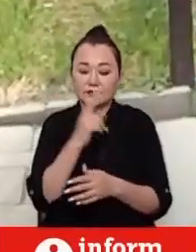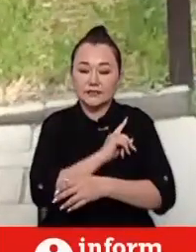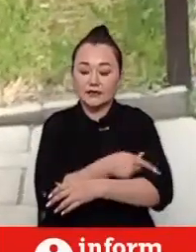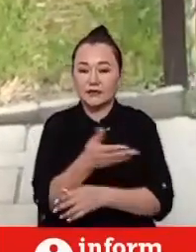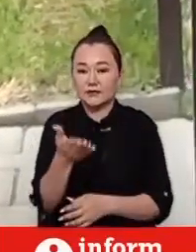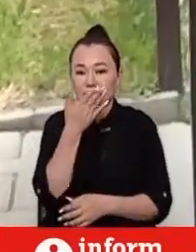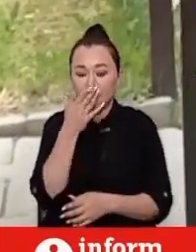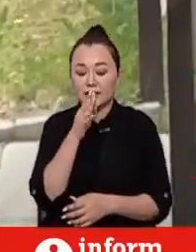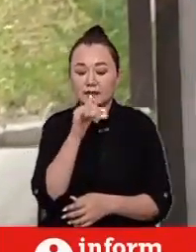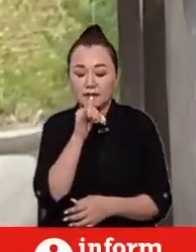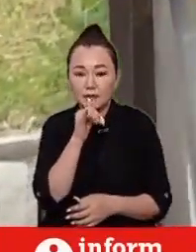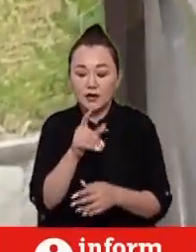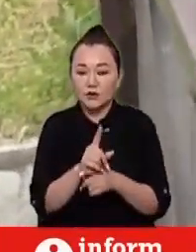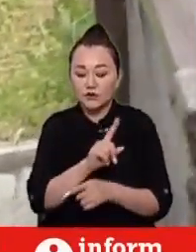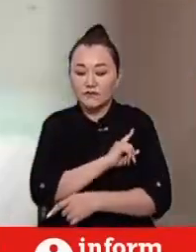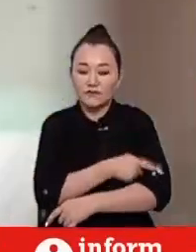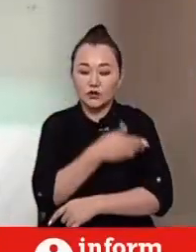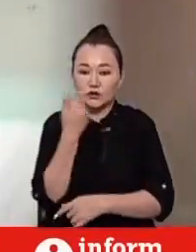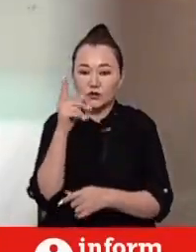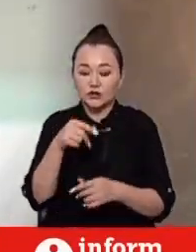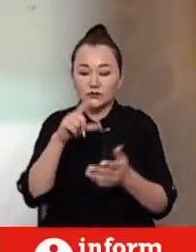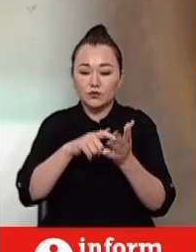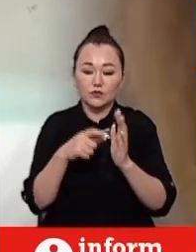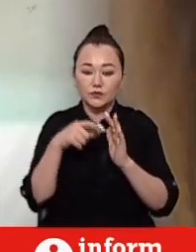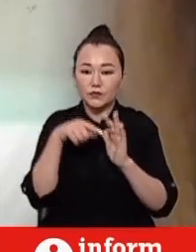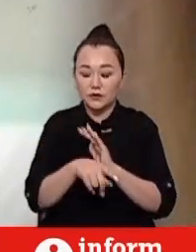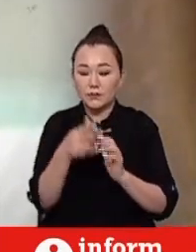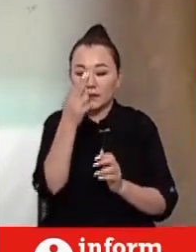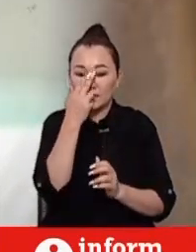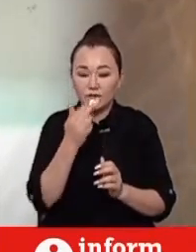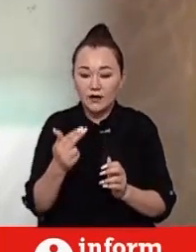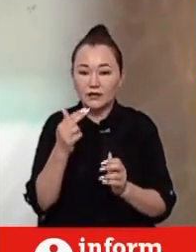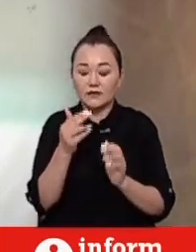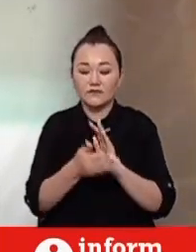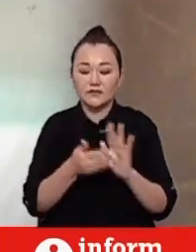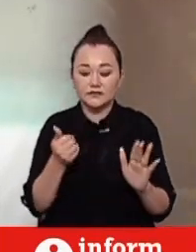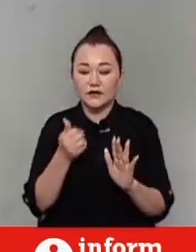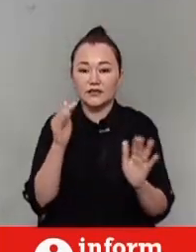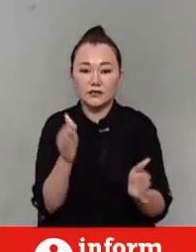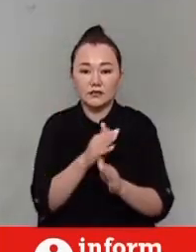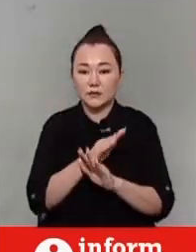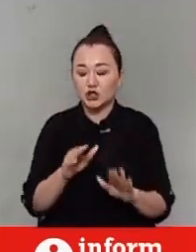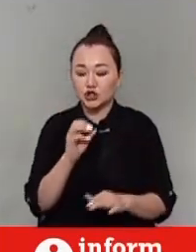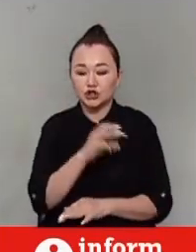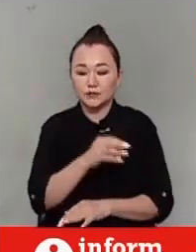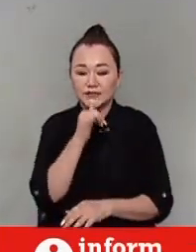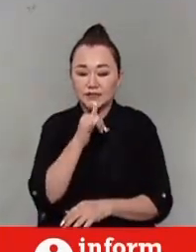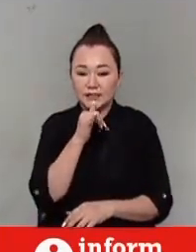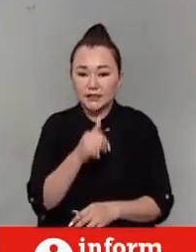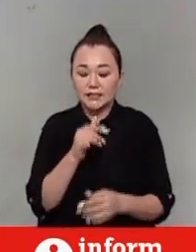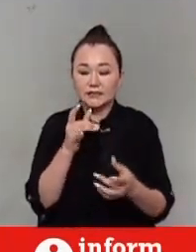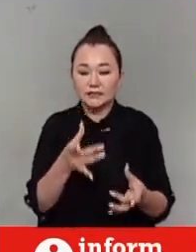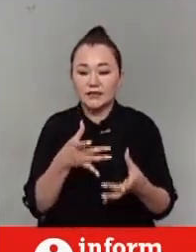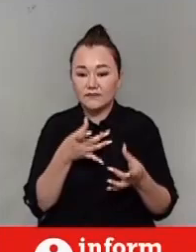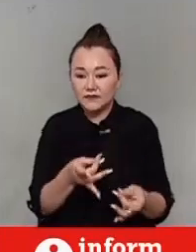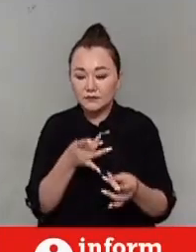табака. Их можно употреблять даже в помещении. Но признается, что привыкание они вызывают не меньше, чем сигареты. Зависимость